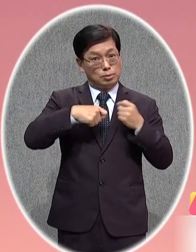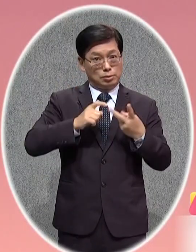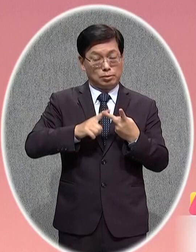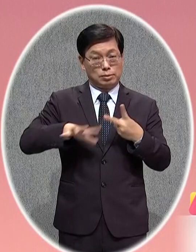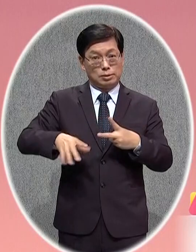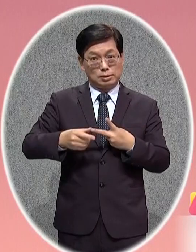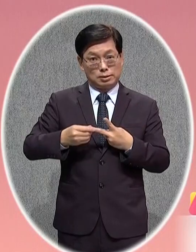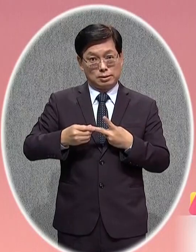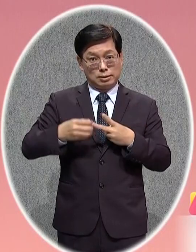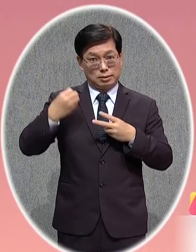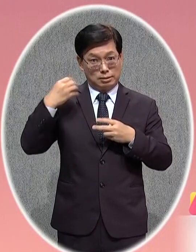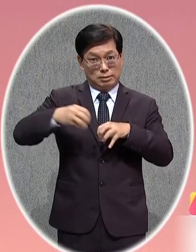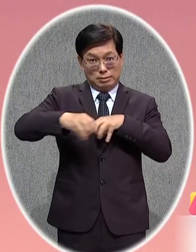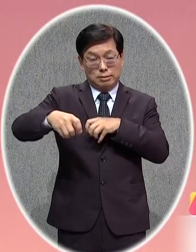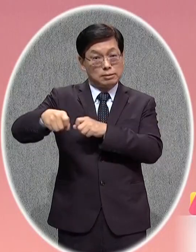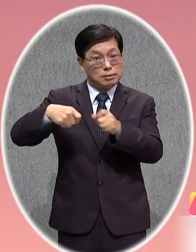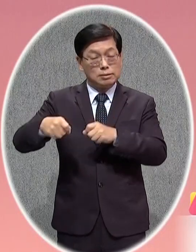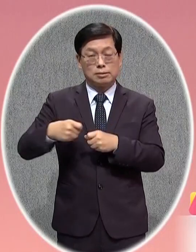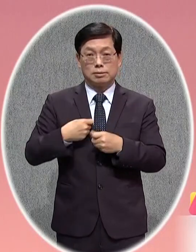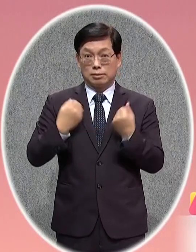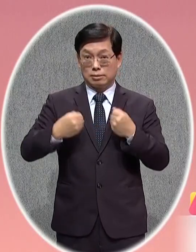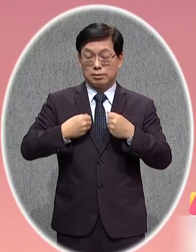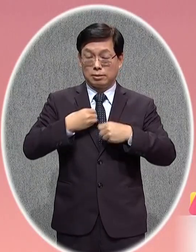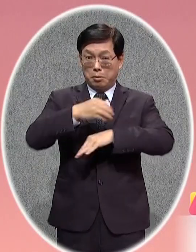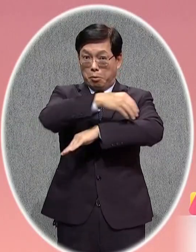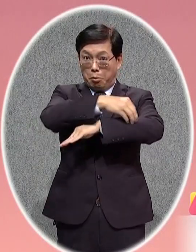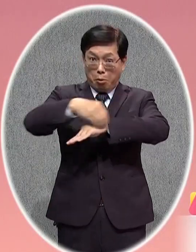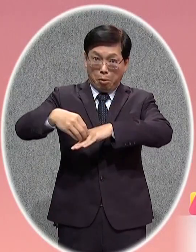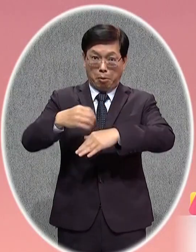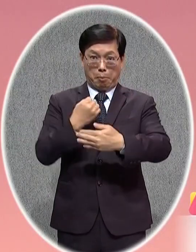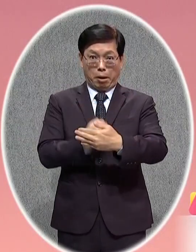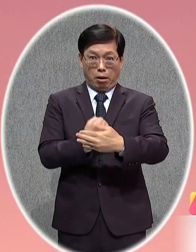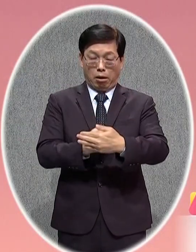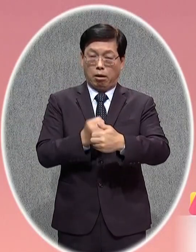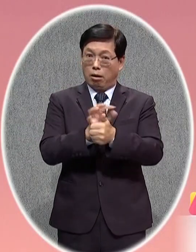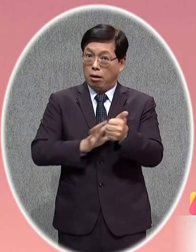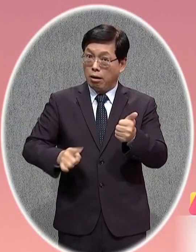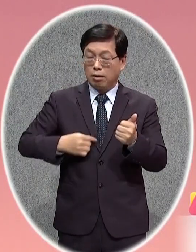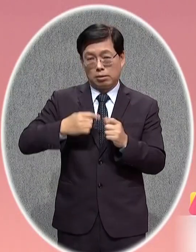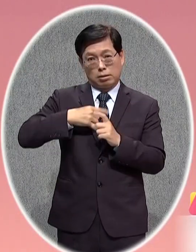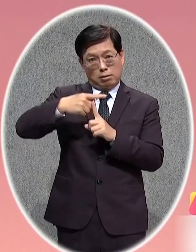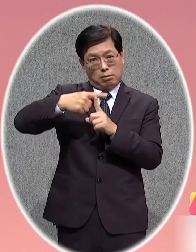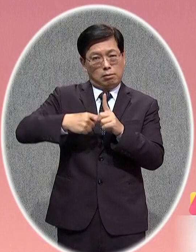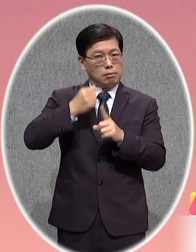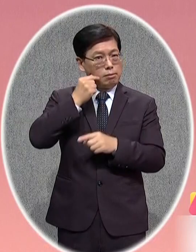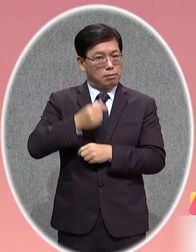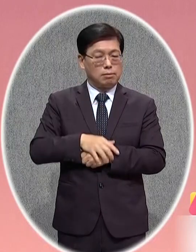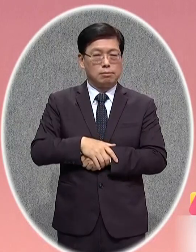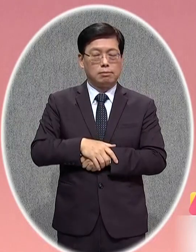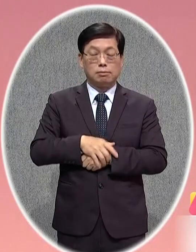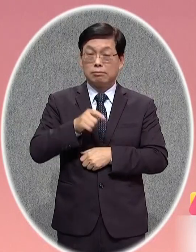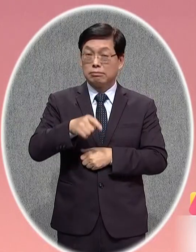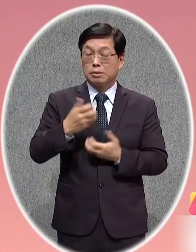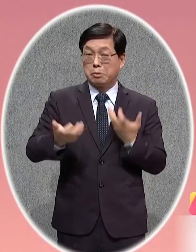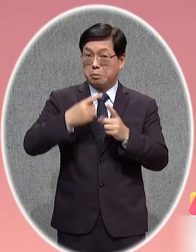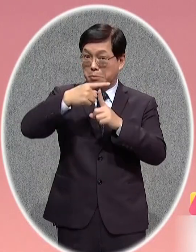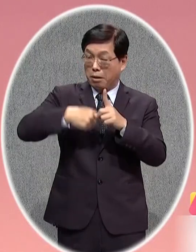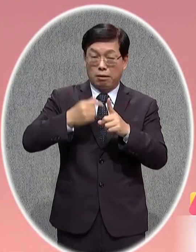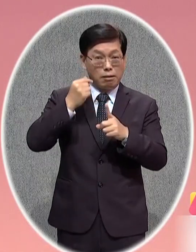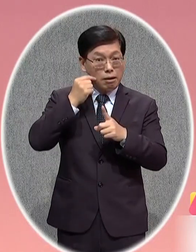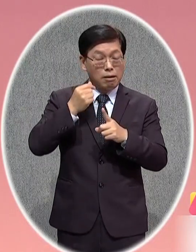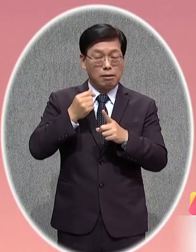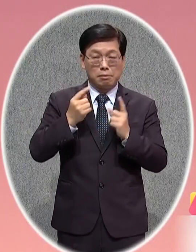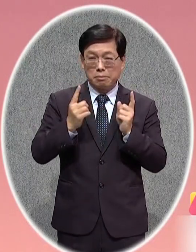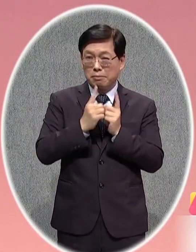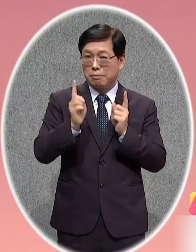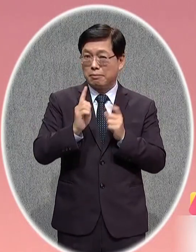者是外推方案，未来把它围在里面的时候，都会造成降温上面的困难。 这个降温上面的困难